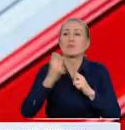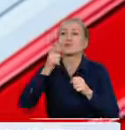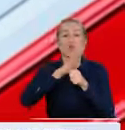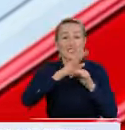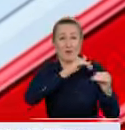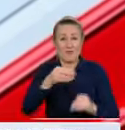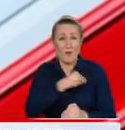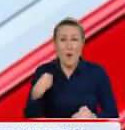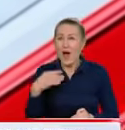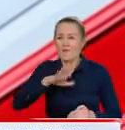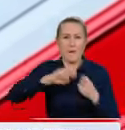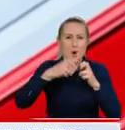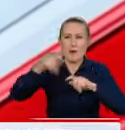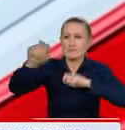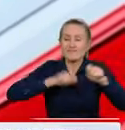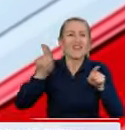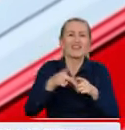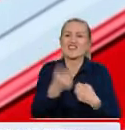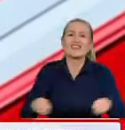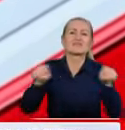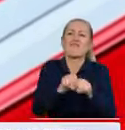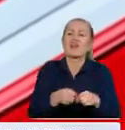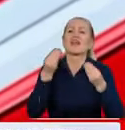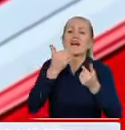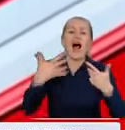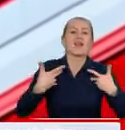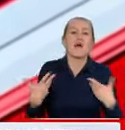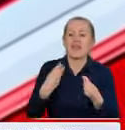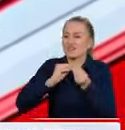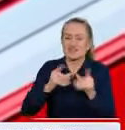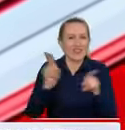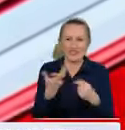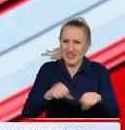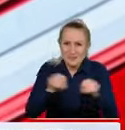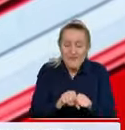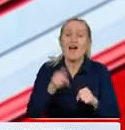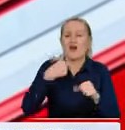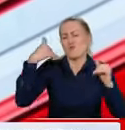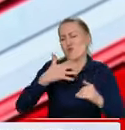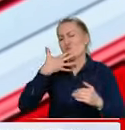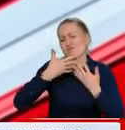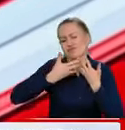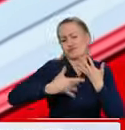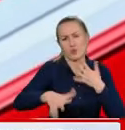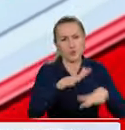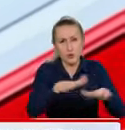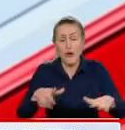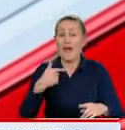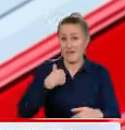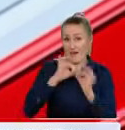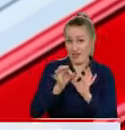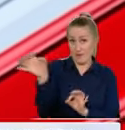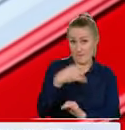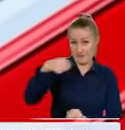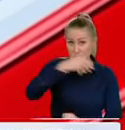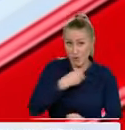Polaków. To niesprawiedliwa konstrukcja funduszu alimentacyjnego i tak dalej, i tak dalej, mógłbym wymieniać bez końca. Jako prezydent Rzeczpospolitej postaram